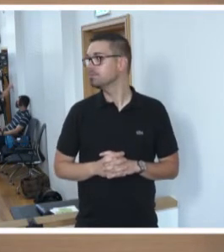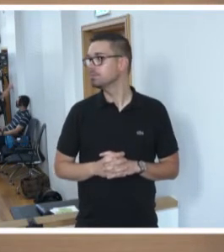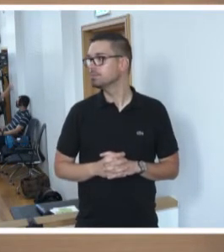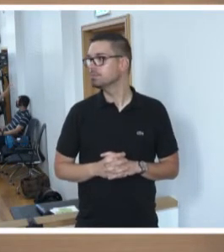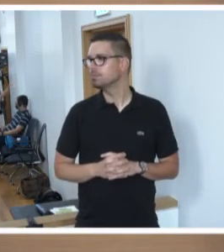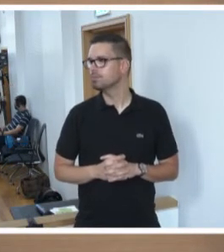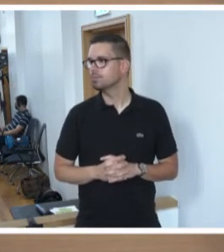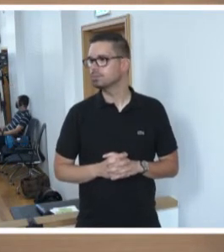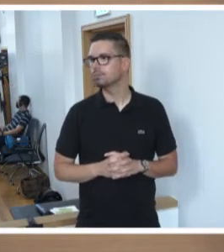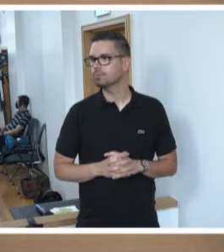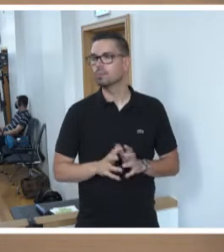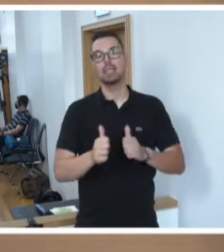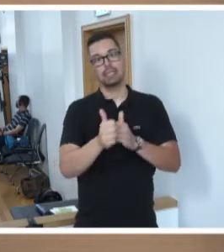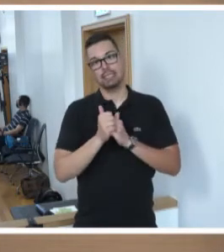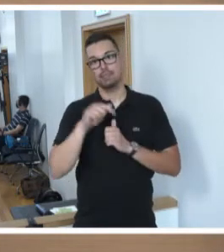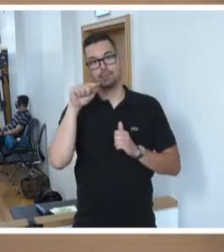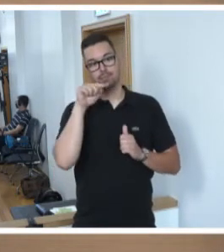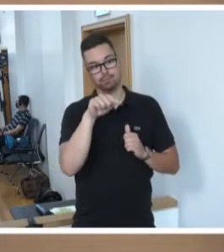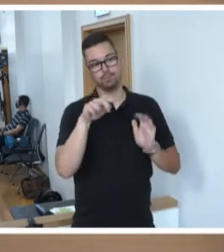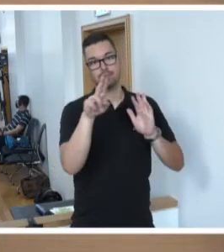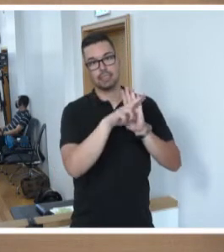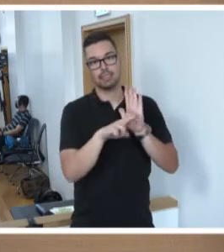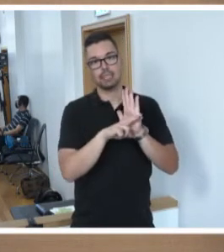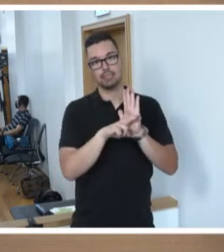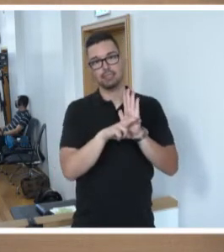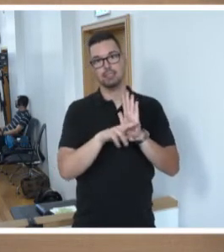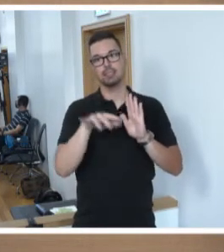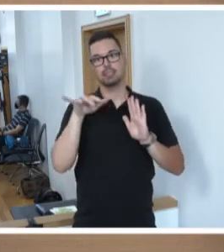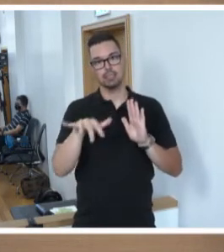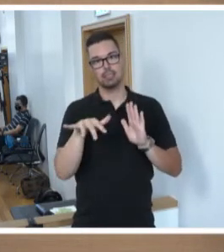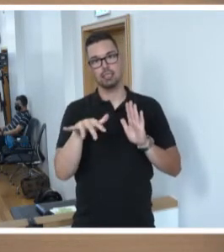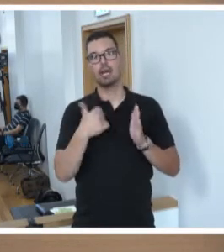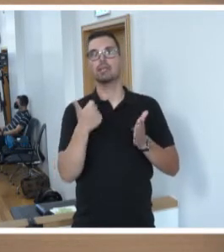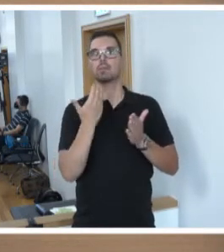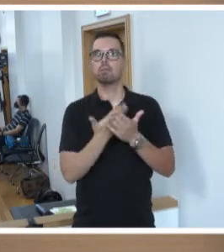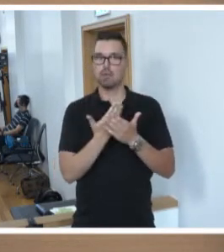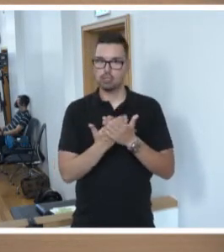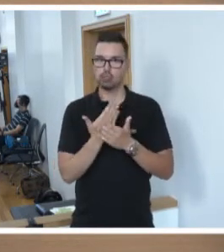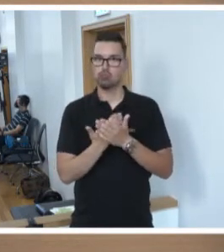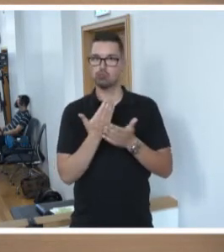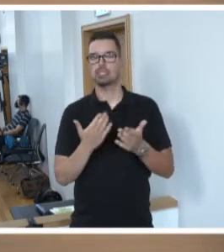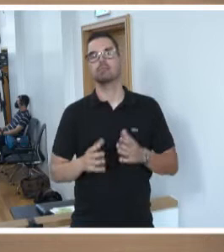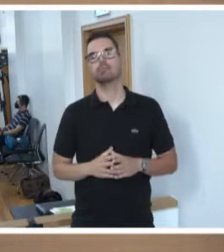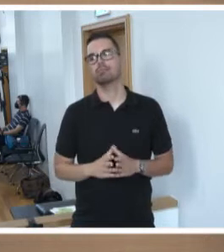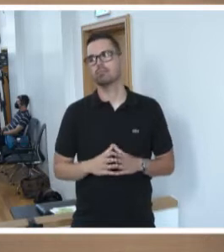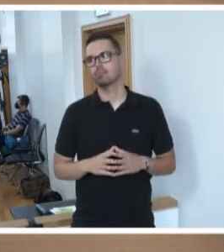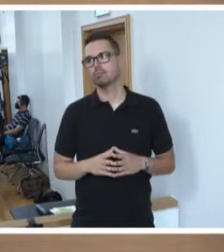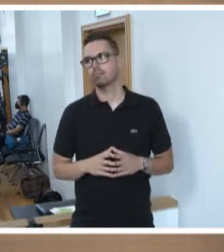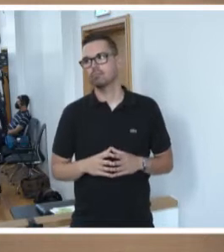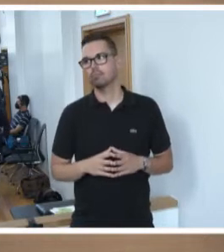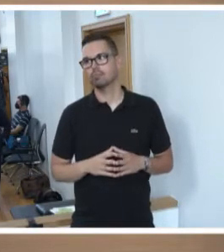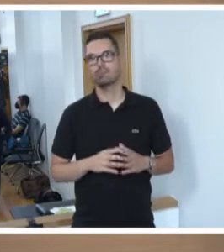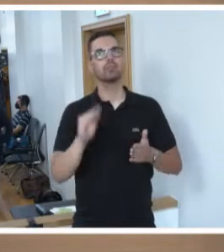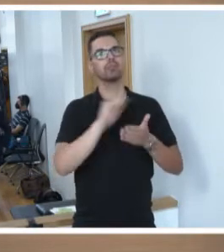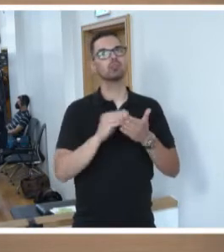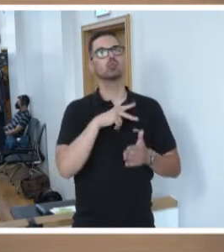Wie wir mit Hilfe dieses Gesetzes unsere Kinder in den Fokus stellen, lässt sich anhand eines Beispiels gut veranschaulichen.